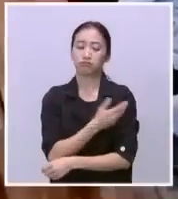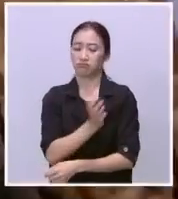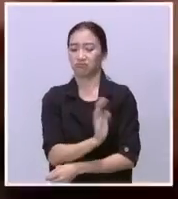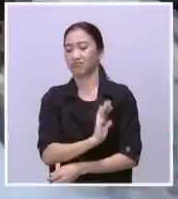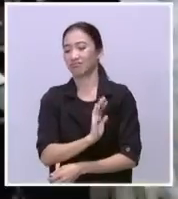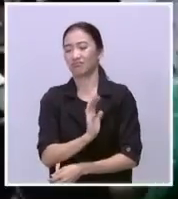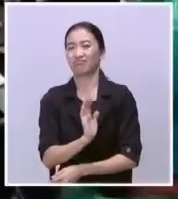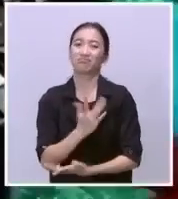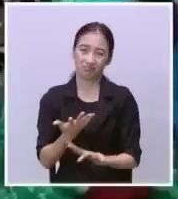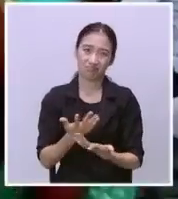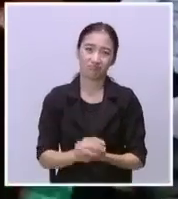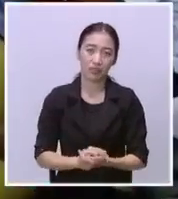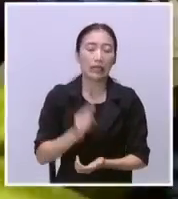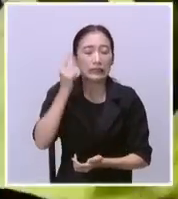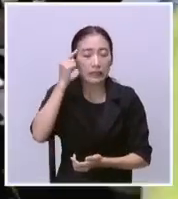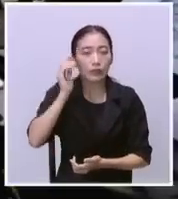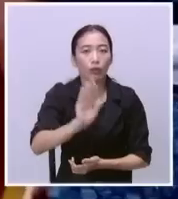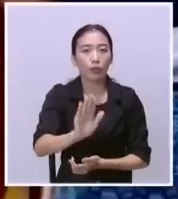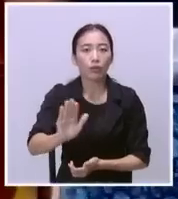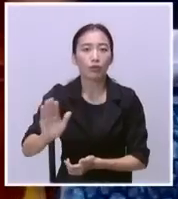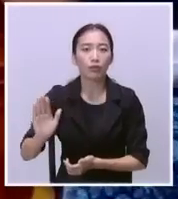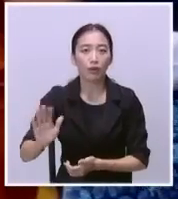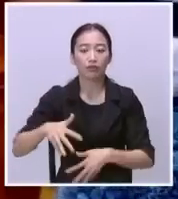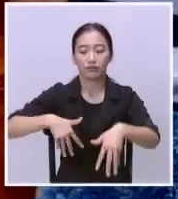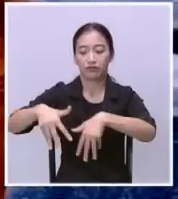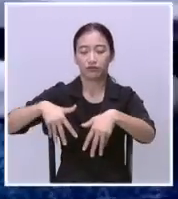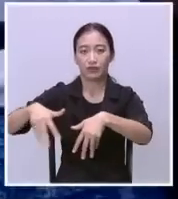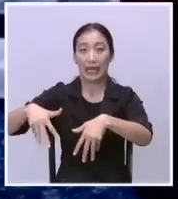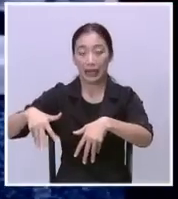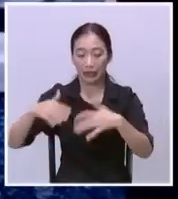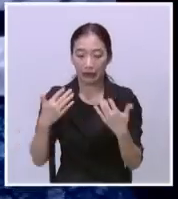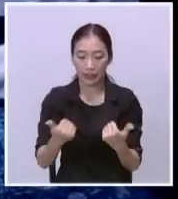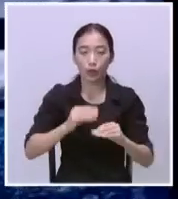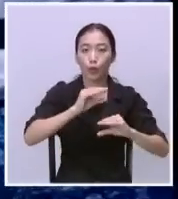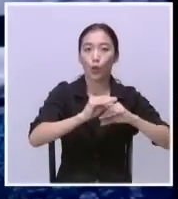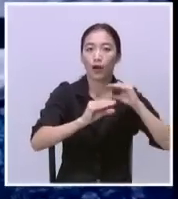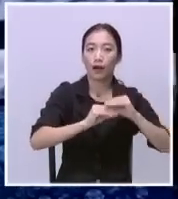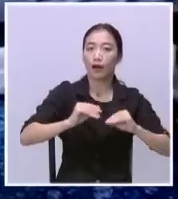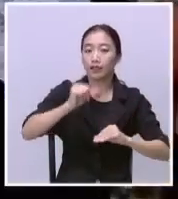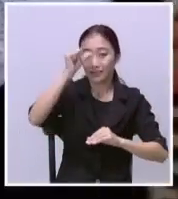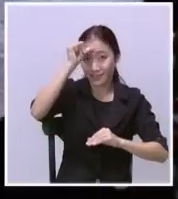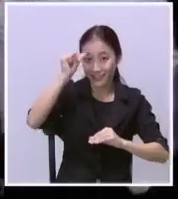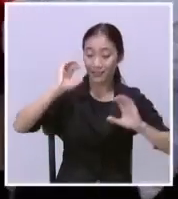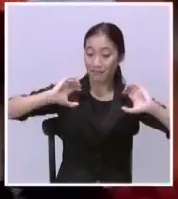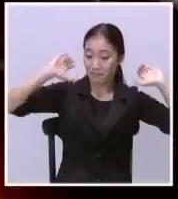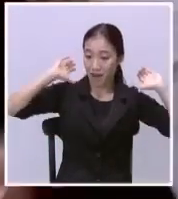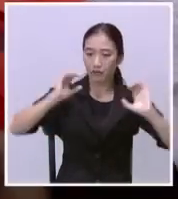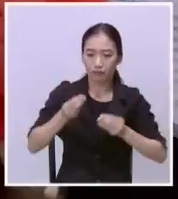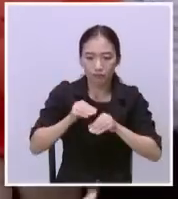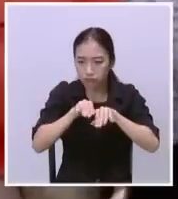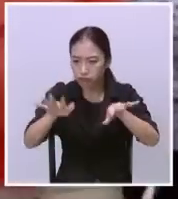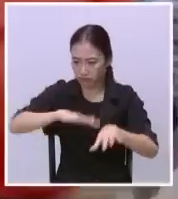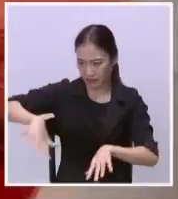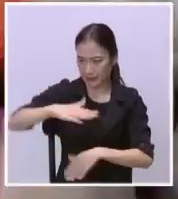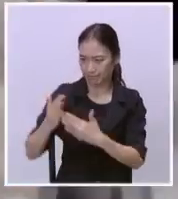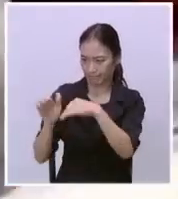ฉีดวัคซีนก็จะมีคนที่แบบนี้มากด้วยนะคะในสลัมทาราวีก็เลยทำให้โครงการฉีดวัคซีนขนาดใหญ่ของอินเดียค่อนข้างจะมีปัญหาค่ะ